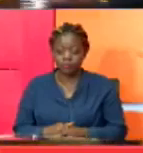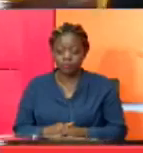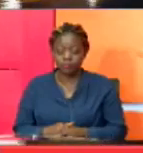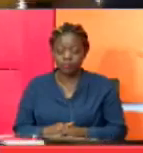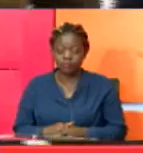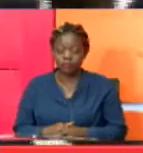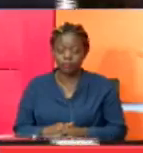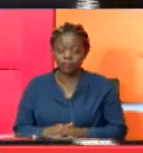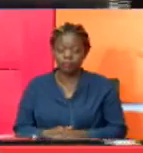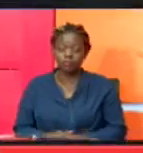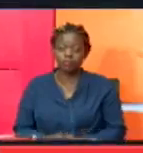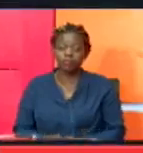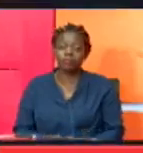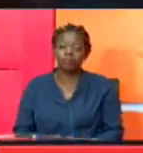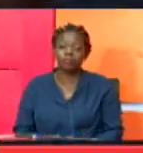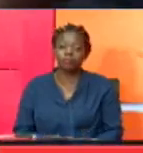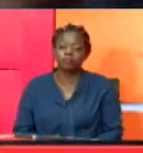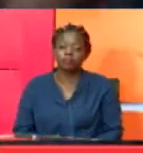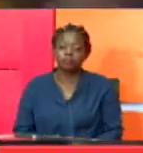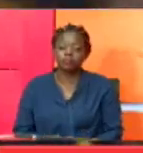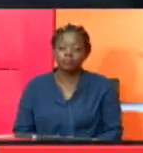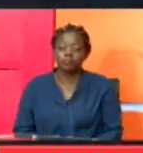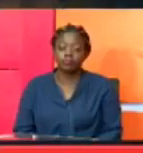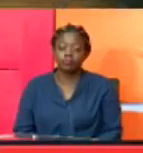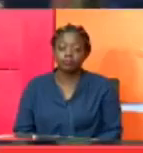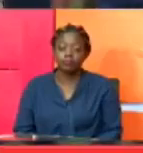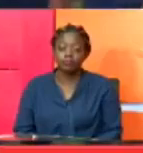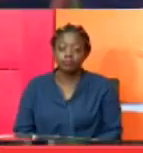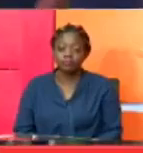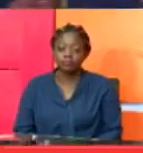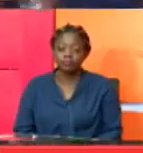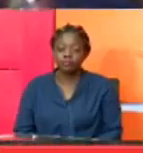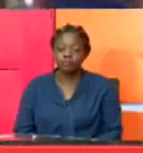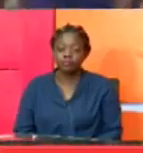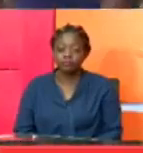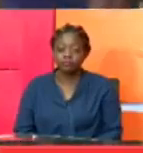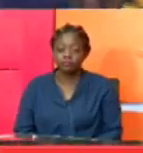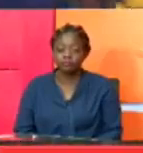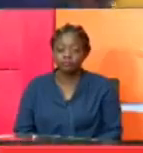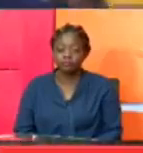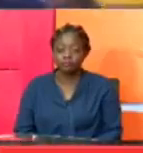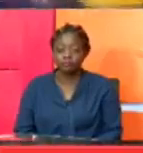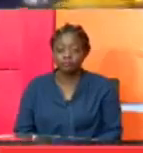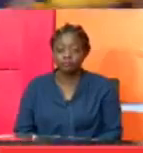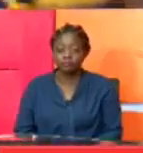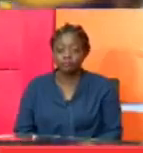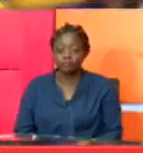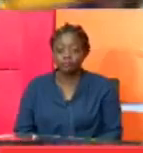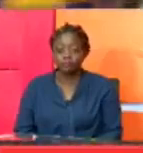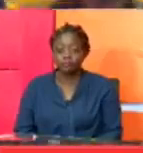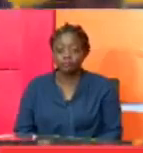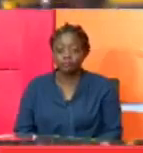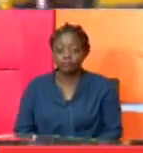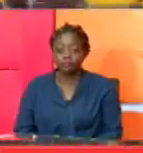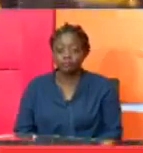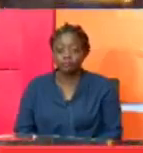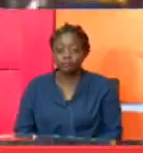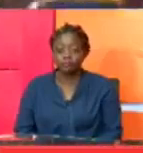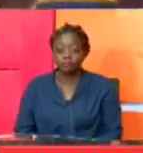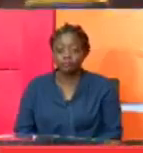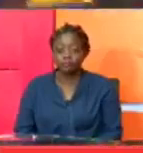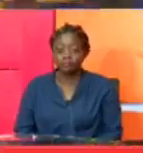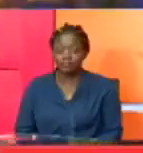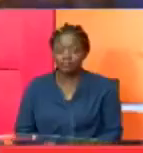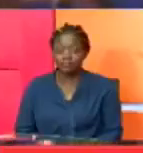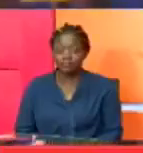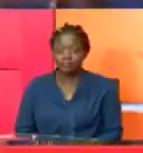kino ekya Elgon Calvary ne Paida Black Angels Mbale Heroes ne Blacks Power ng'ate eggulo Kataka yakubye Maroonzi ku goola emu